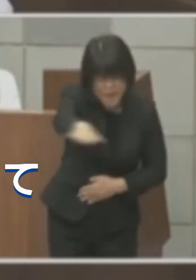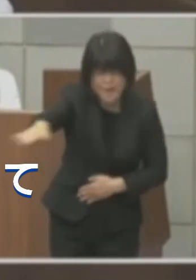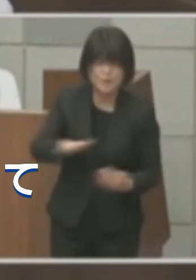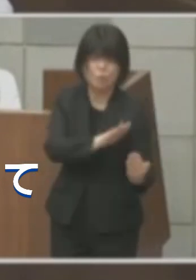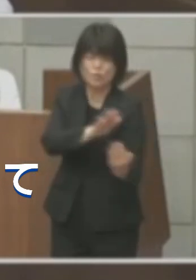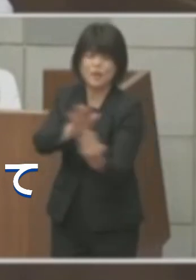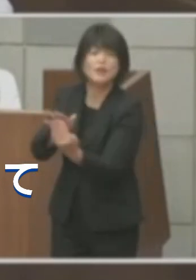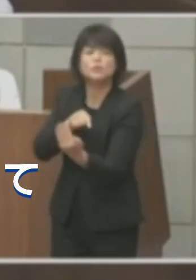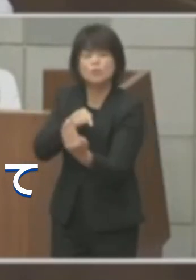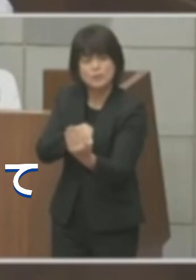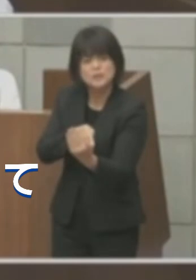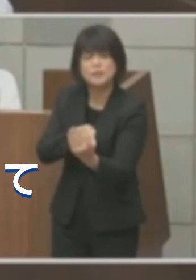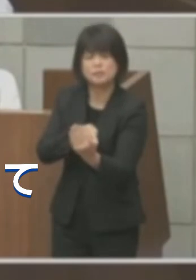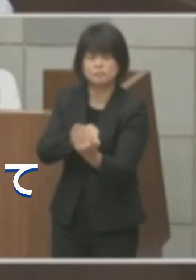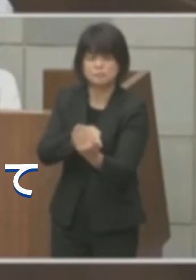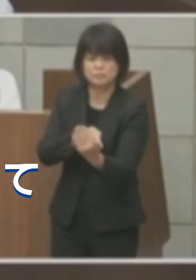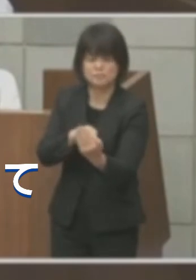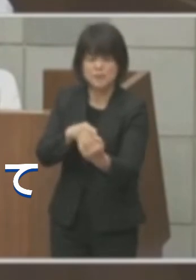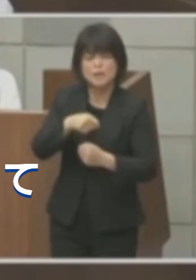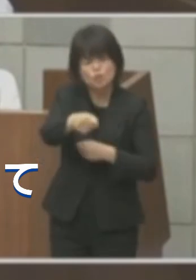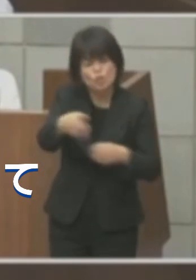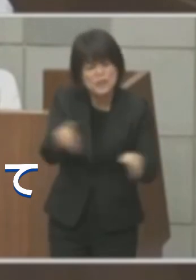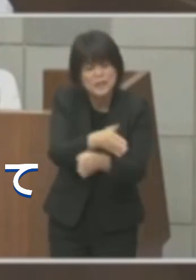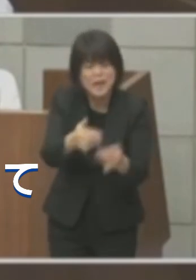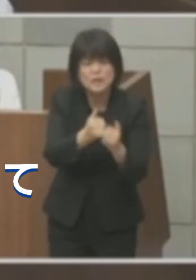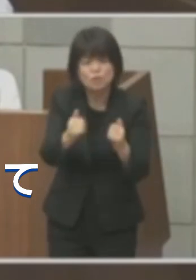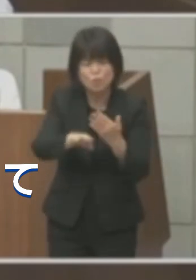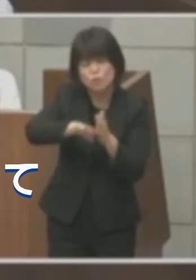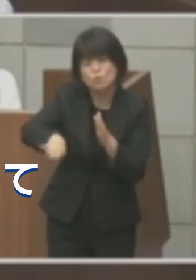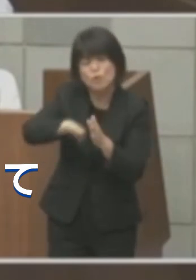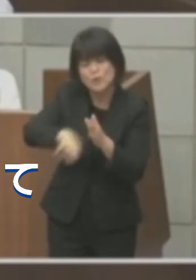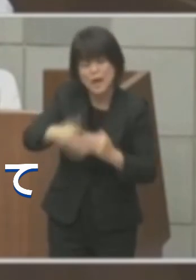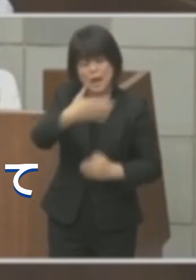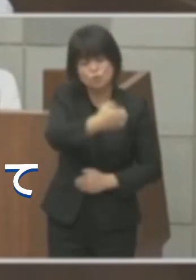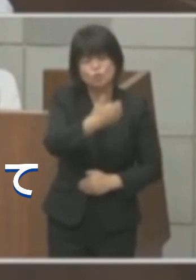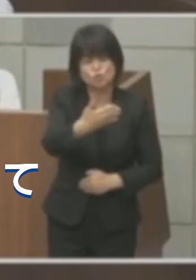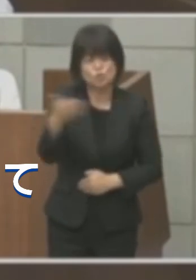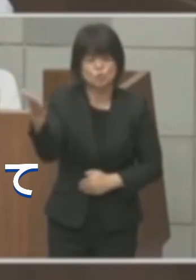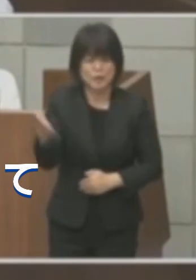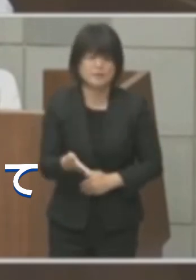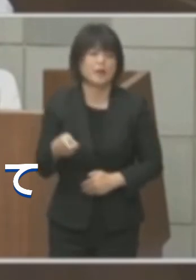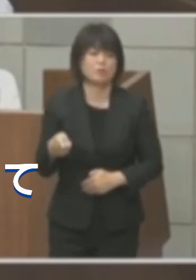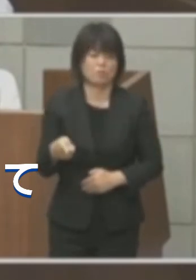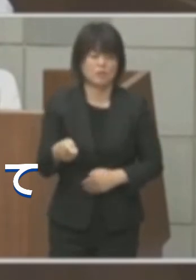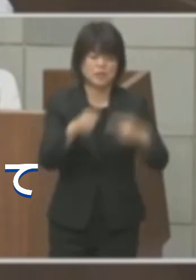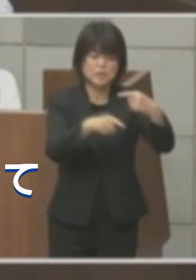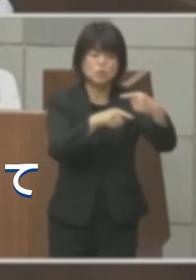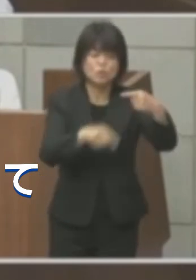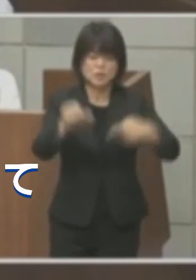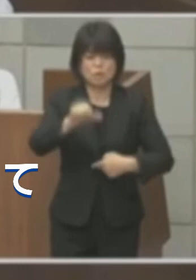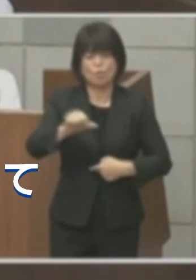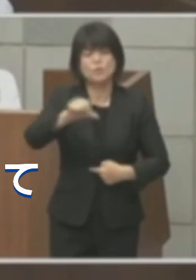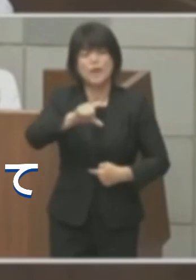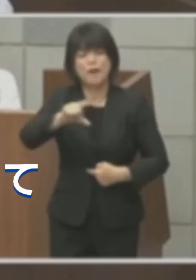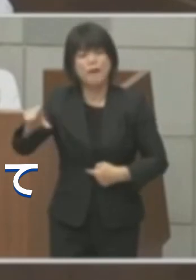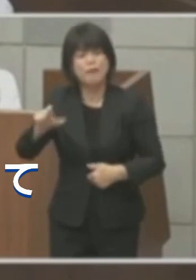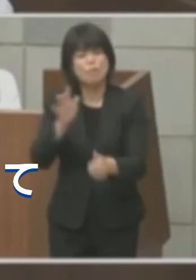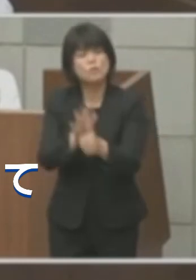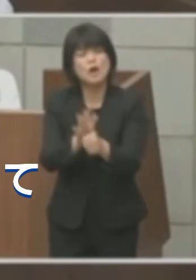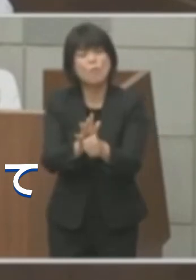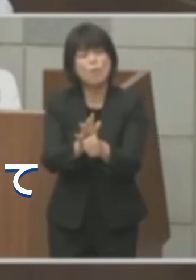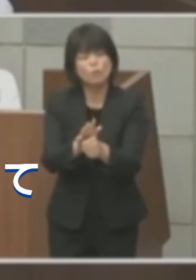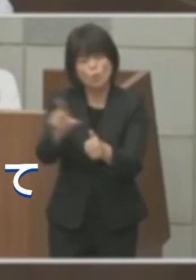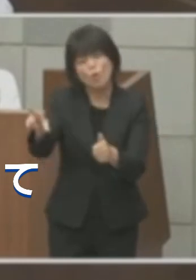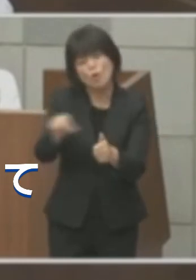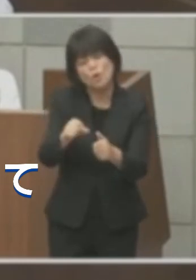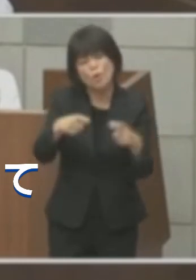し、長期不在の方などを除いた 99% の方に、お一人当たり5000円のサポート利用券をお届